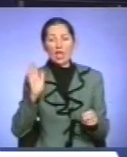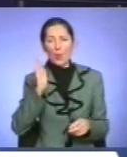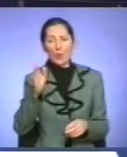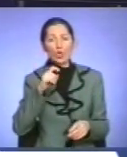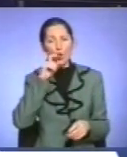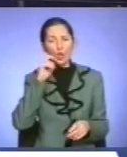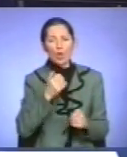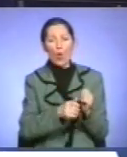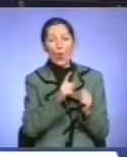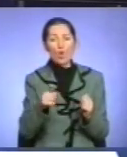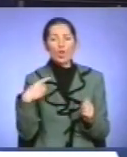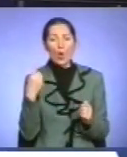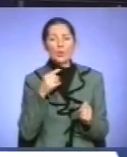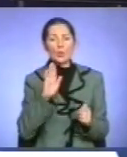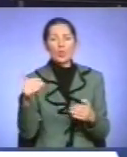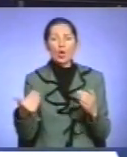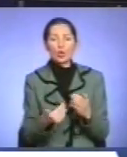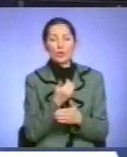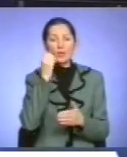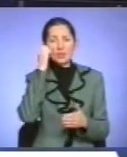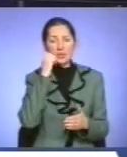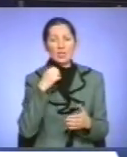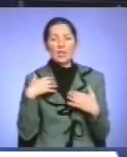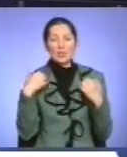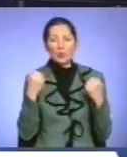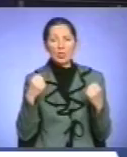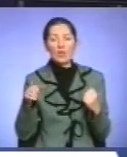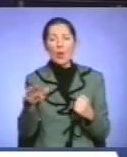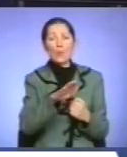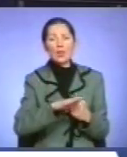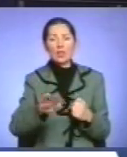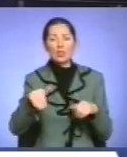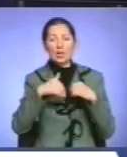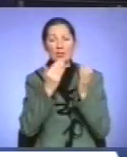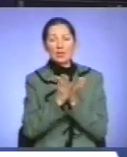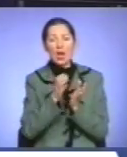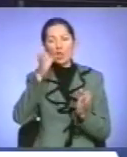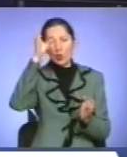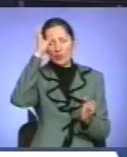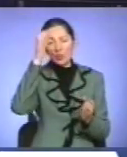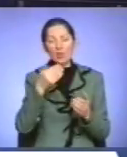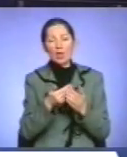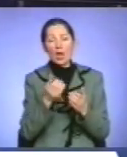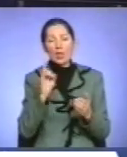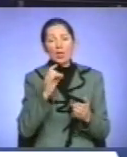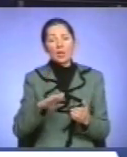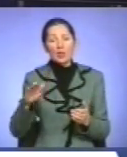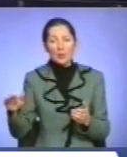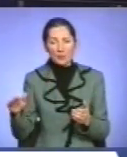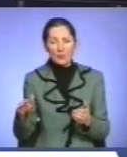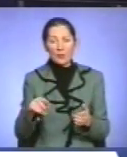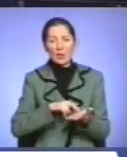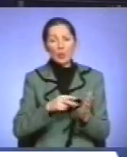у кожній області буде оновлено застарілі спортивні майданчики загальноосвітніх та дошкільних навчальних закладів,